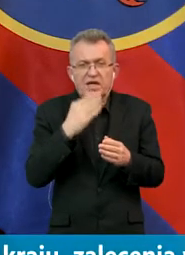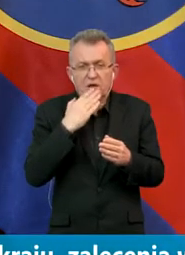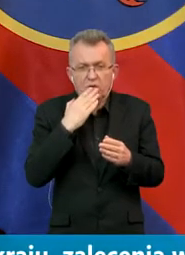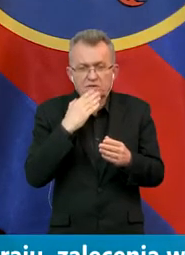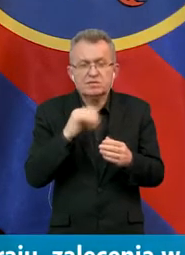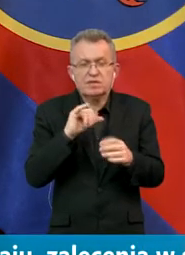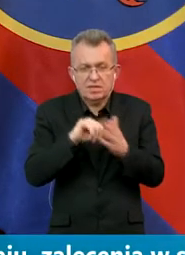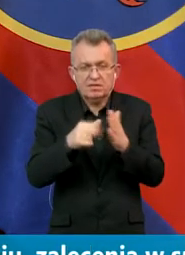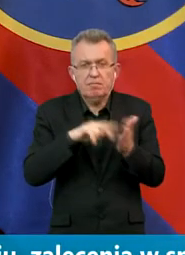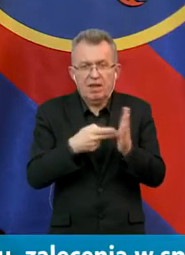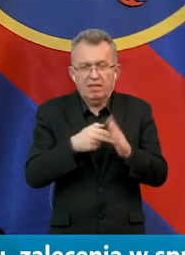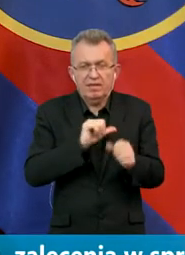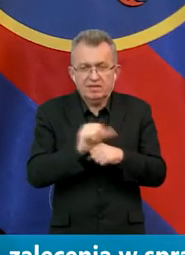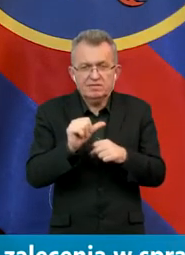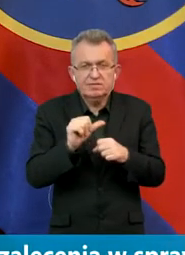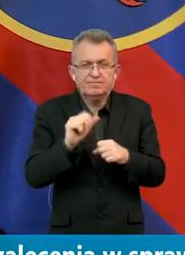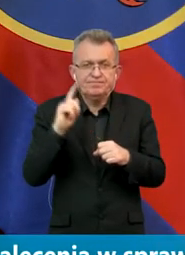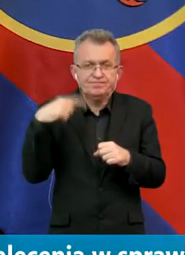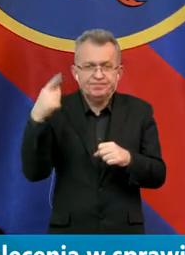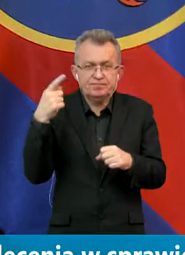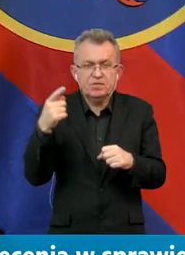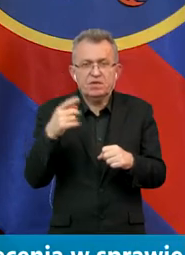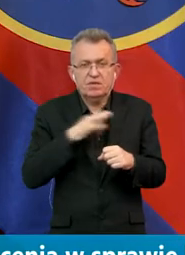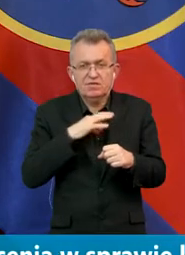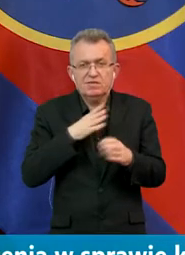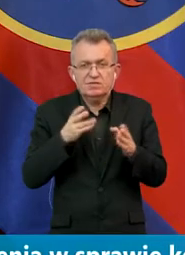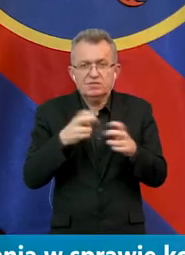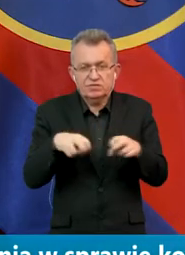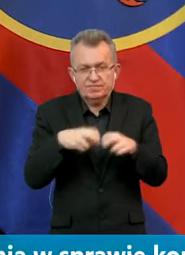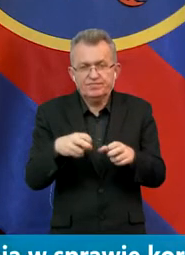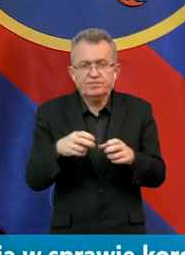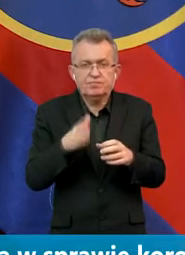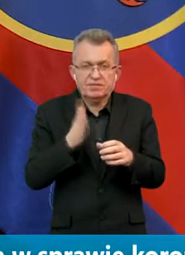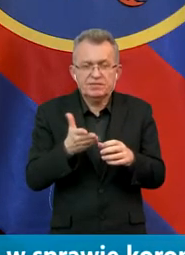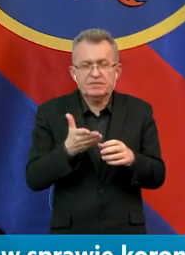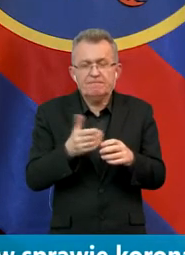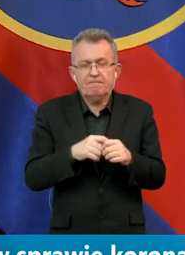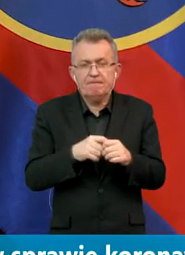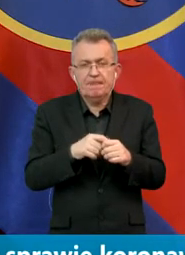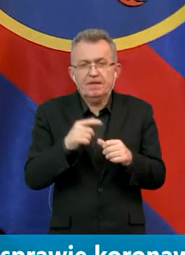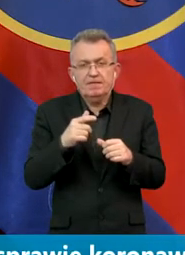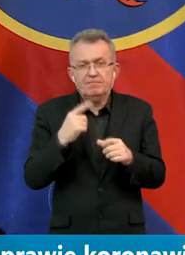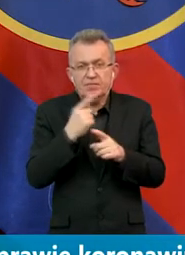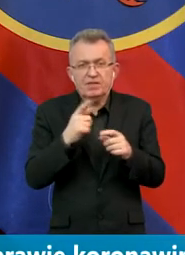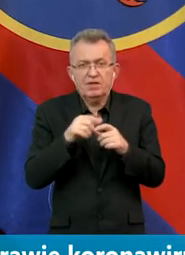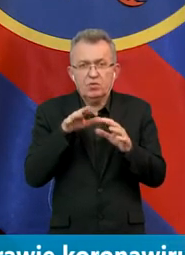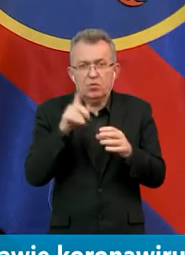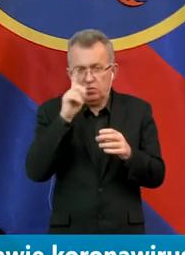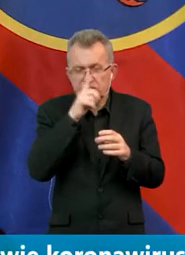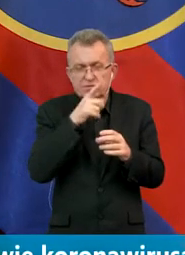brana pod uwagę w kolejnych etapach naszego działania. Powiem szczerze, że wiele osób